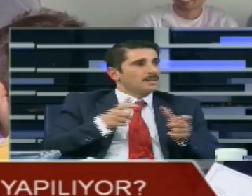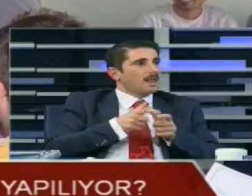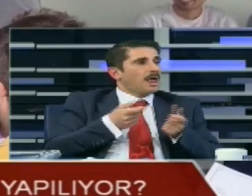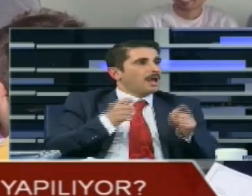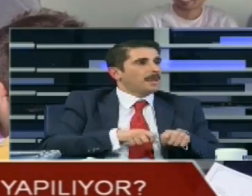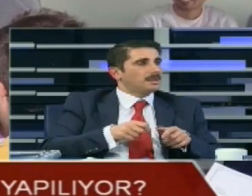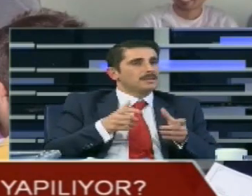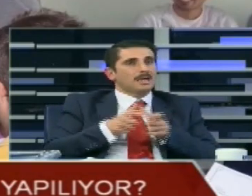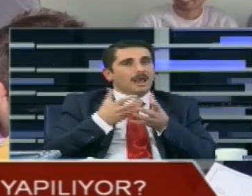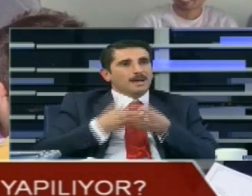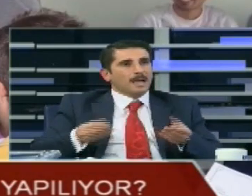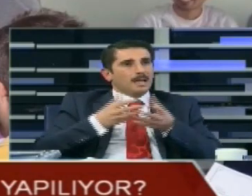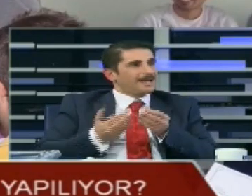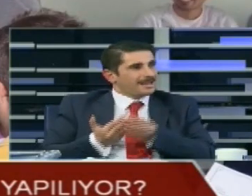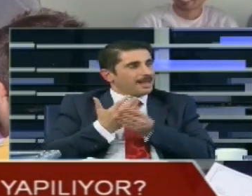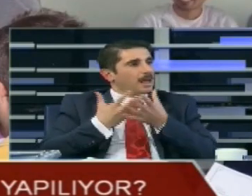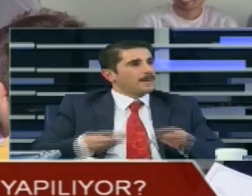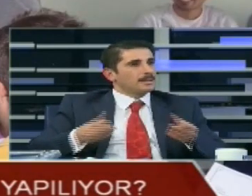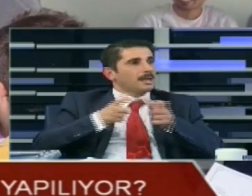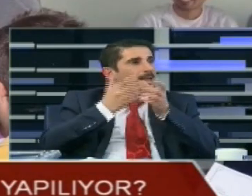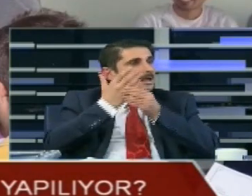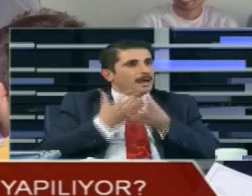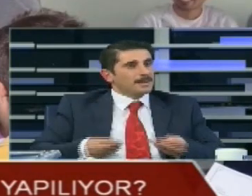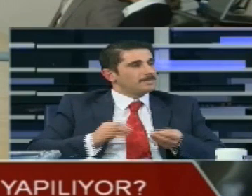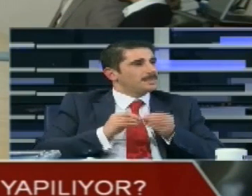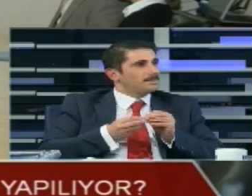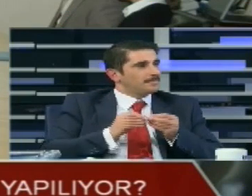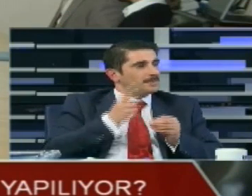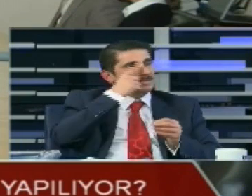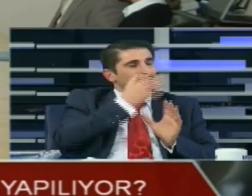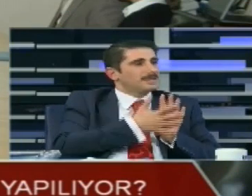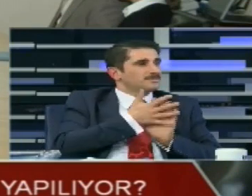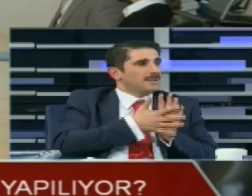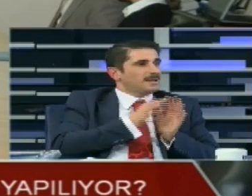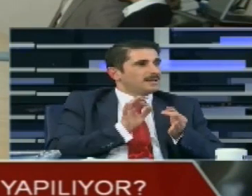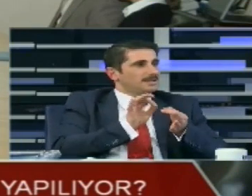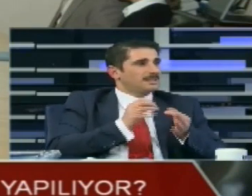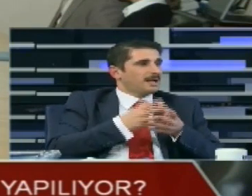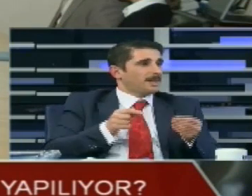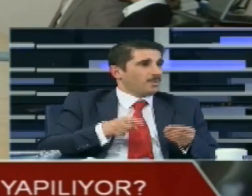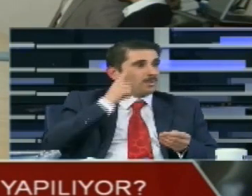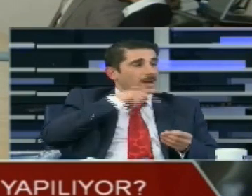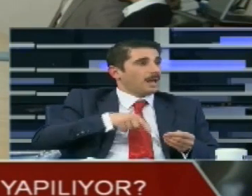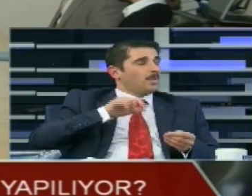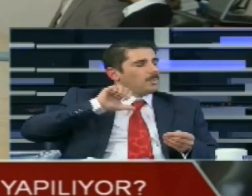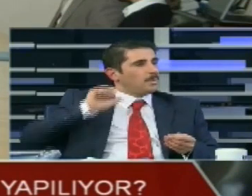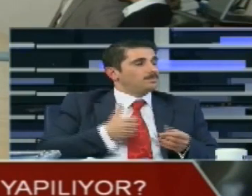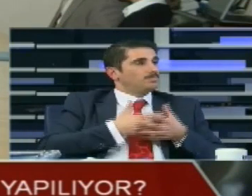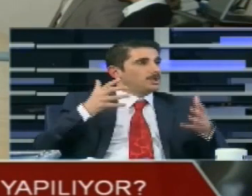kurumsallaşsak da, kamusallaşsak da iletişimde gene sıkıntı yaşıyoruz. Yani devletle bağlantılı olmak bir